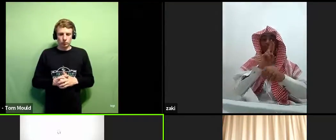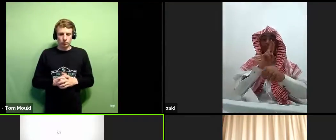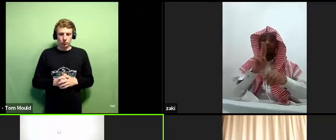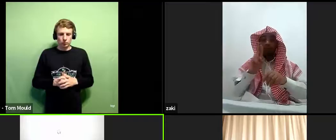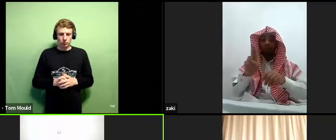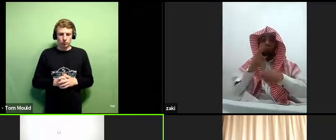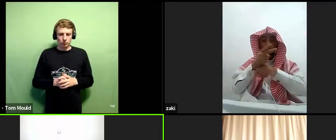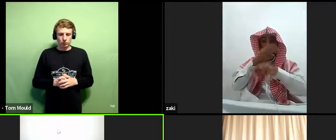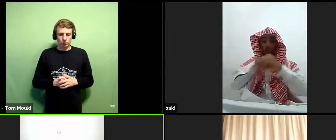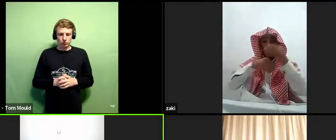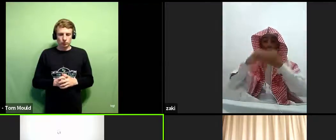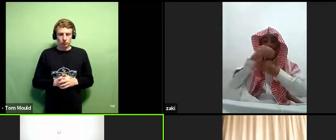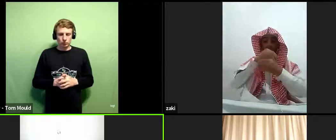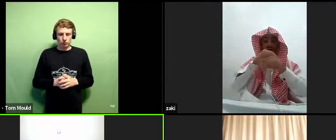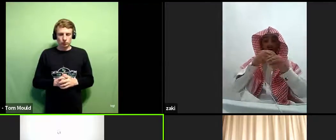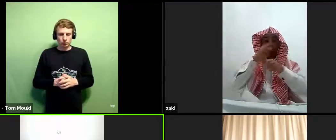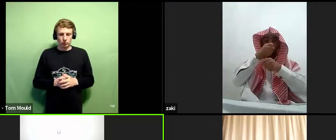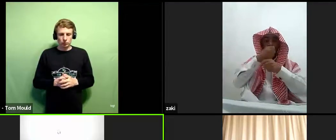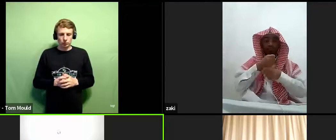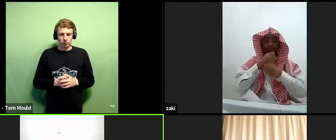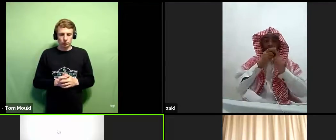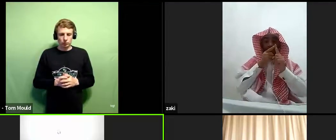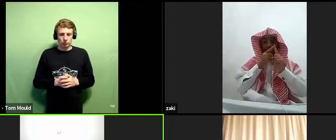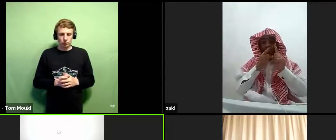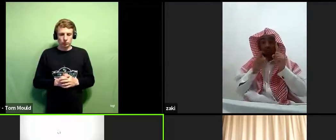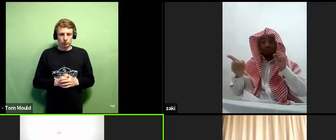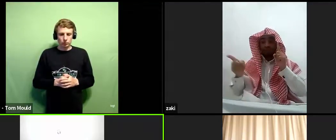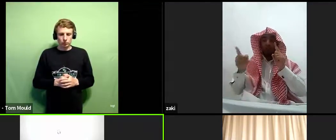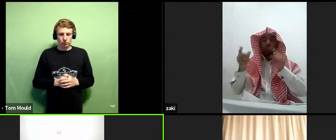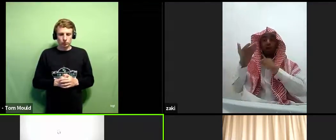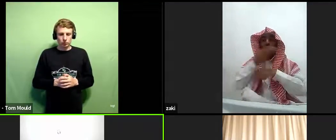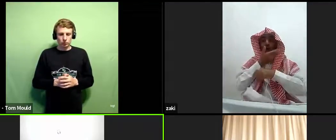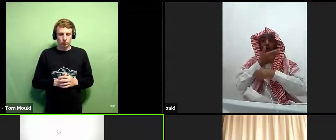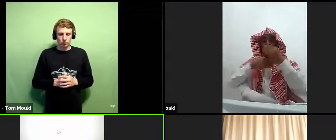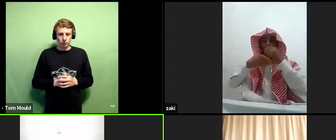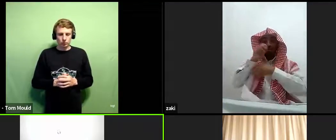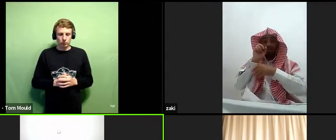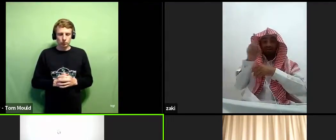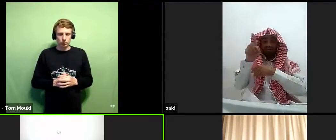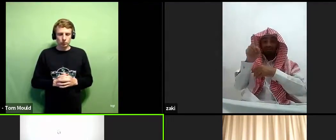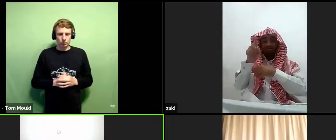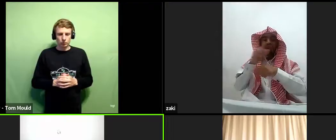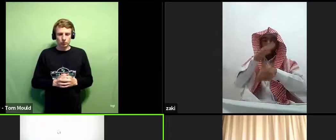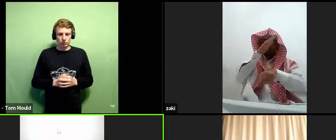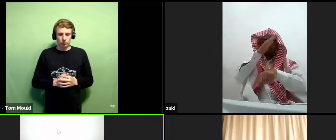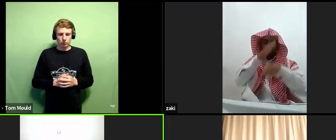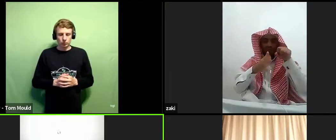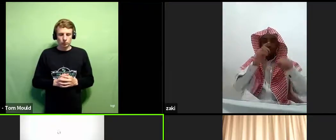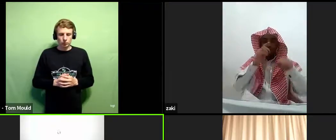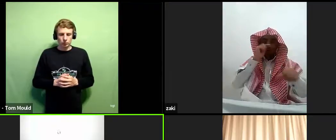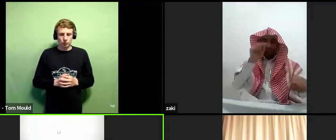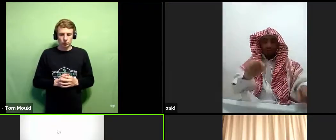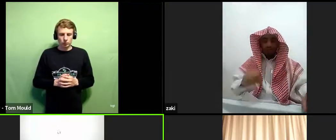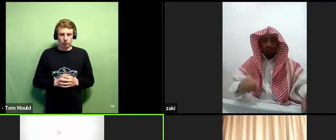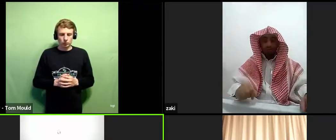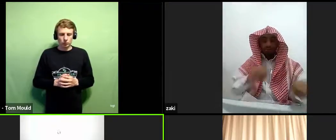فما استيسر من الهدي فمن لم يجد فصيام